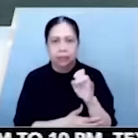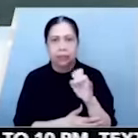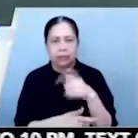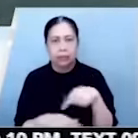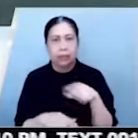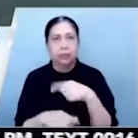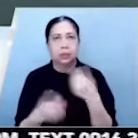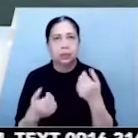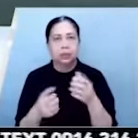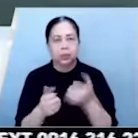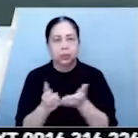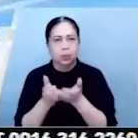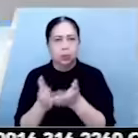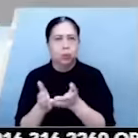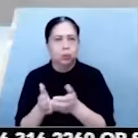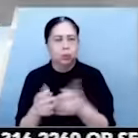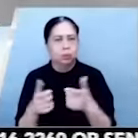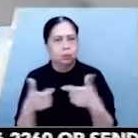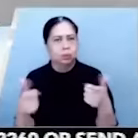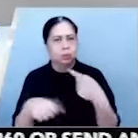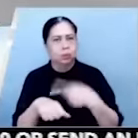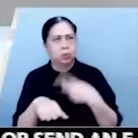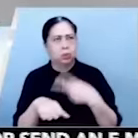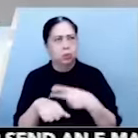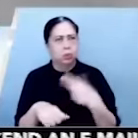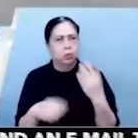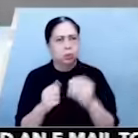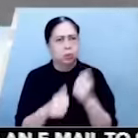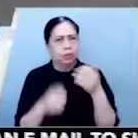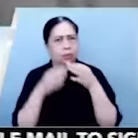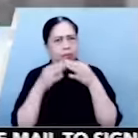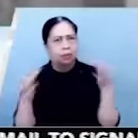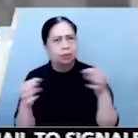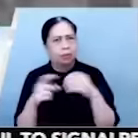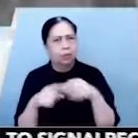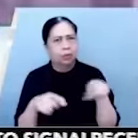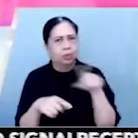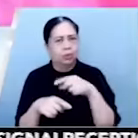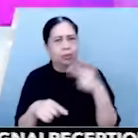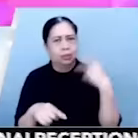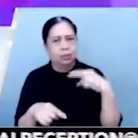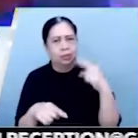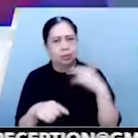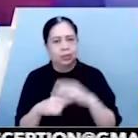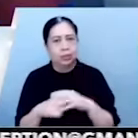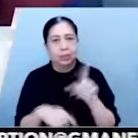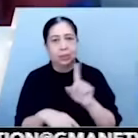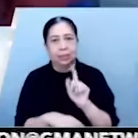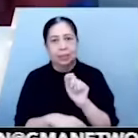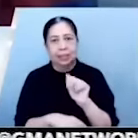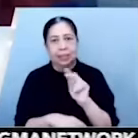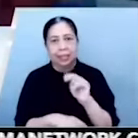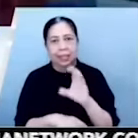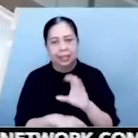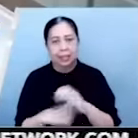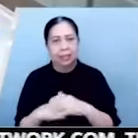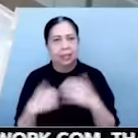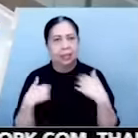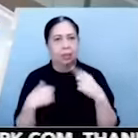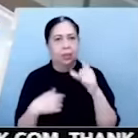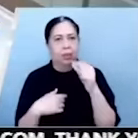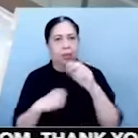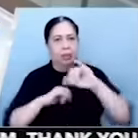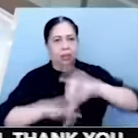5 beses na mas malaki kumpara sa isa sa pinakasikat na ocean liner sa kasaysayan, ang Titanic. Meron tong 20 decks o palapag na